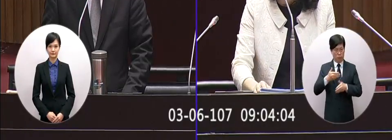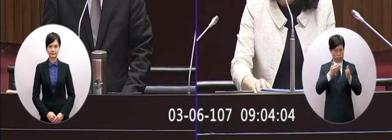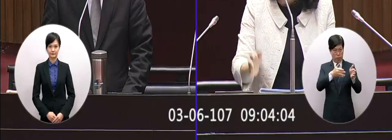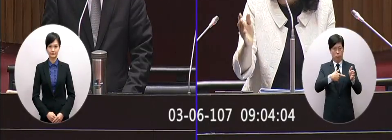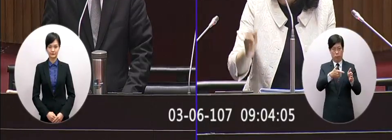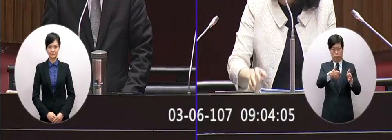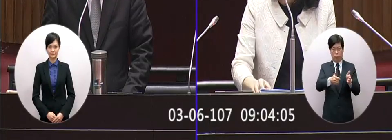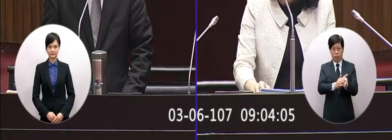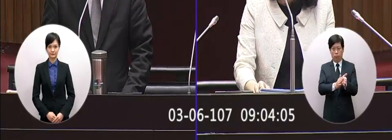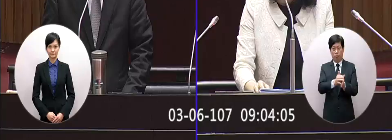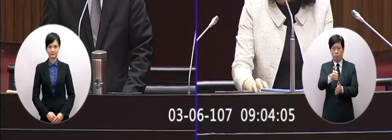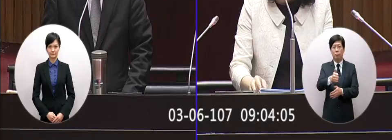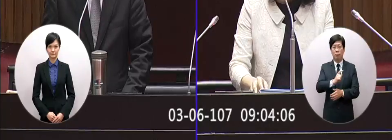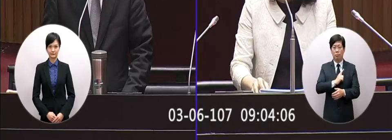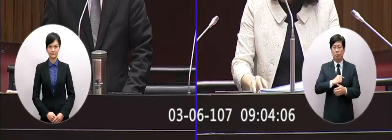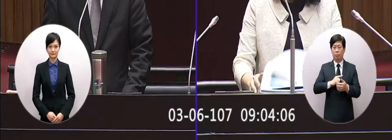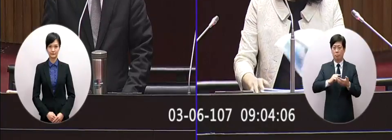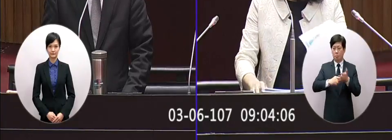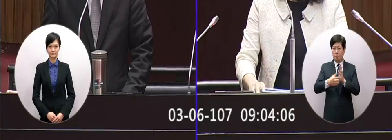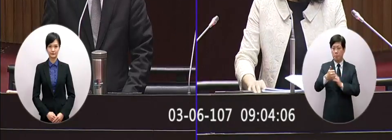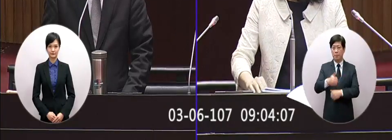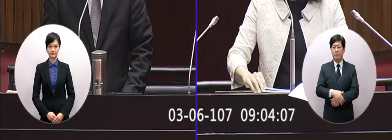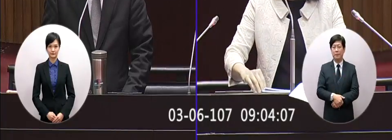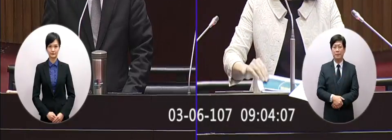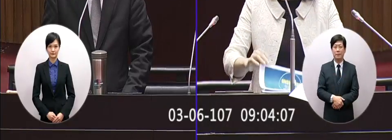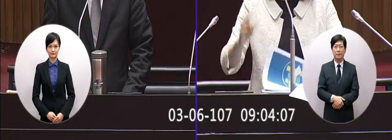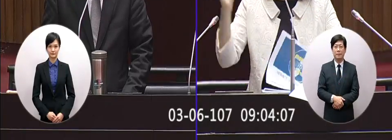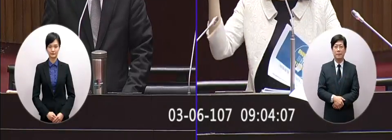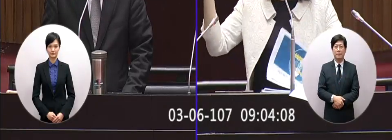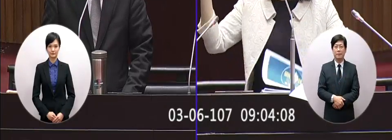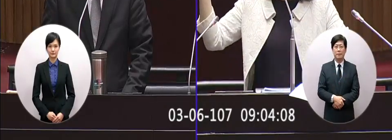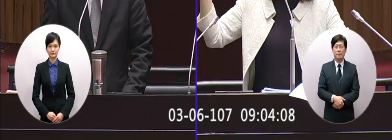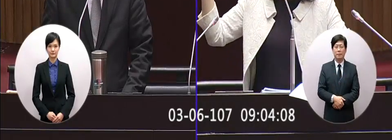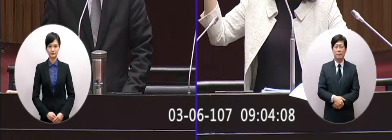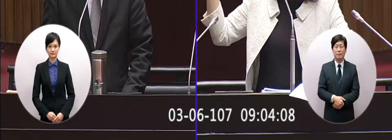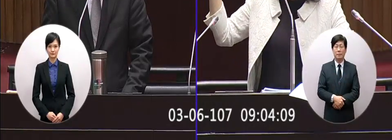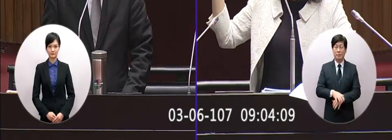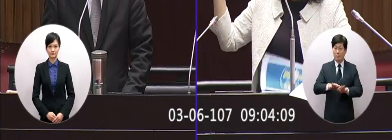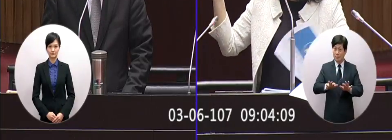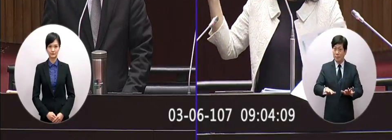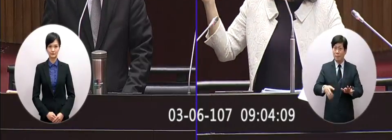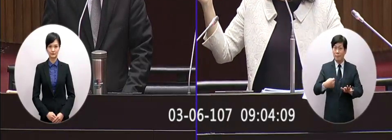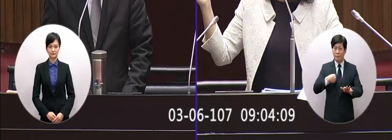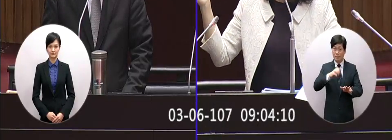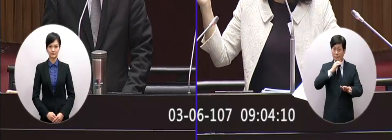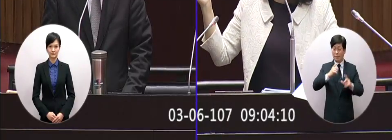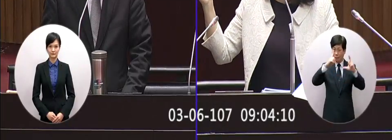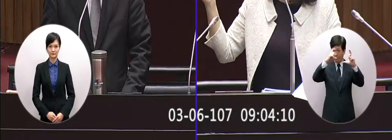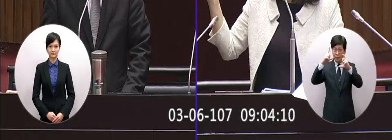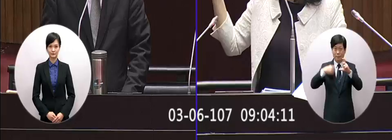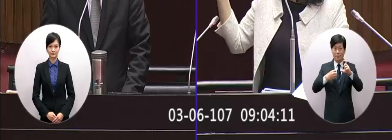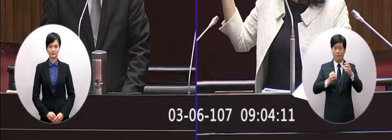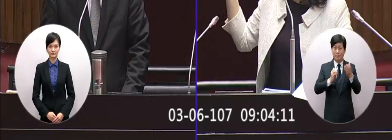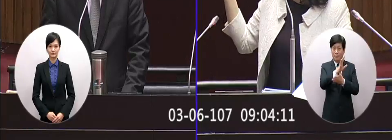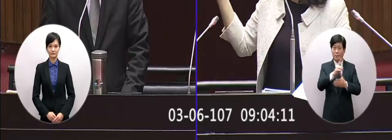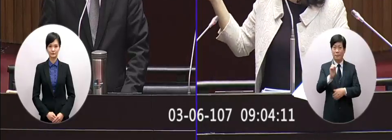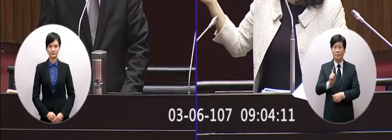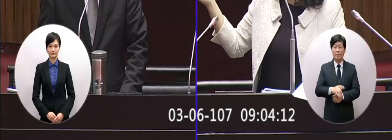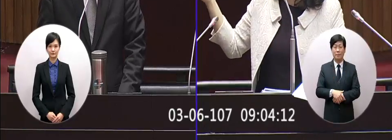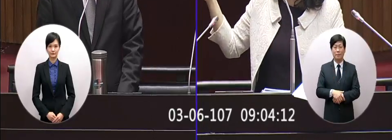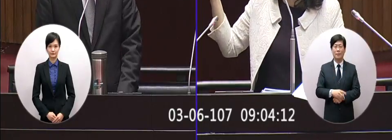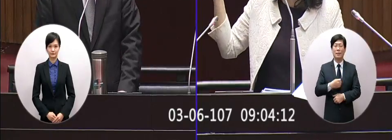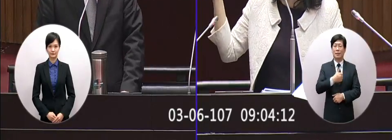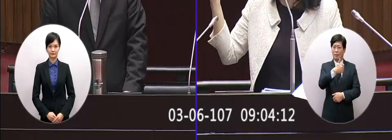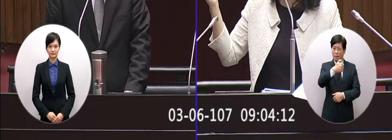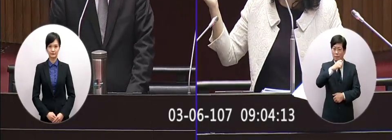非常的肯定院长您的作为。好，那在这里我们现在秀的一些画面就是无论是